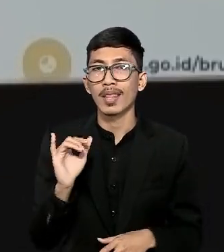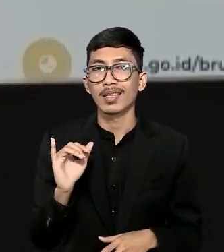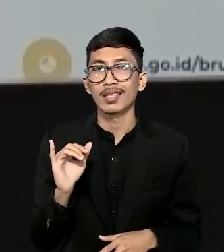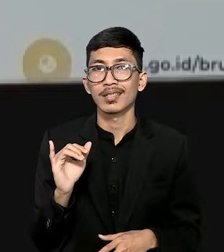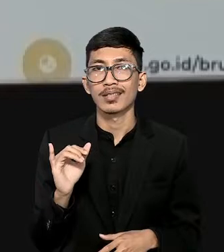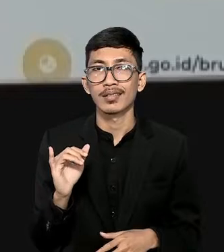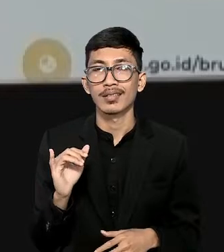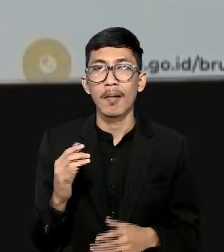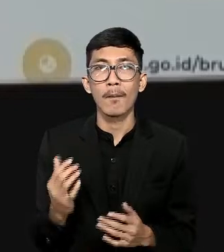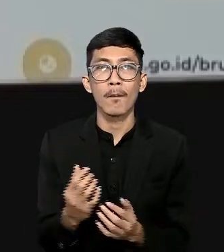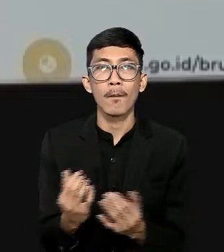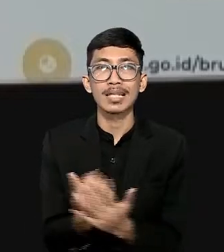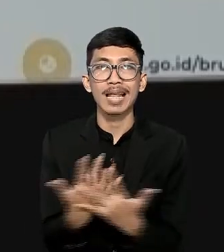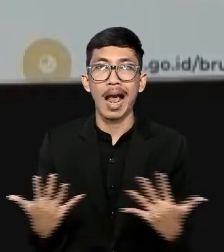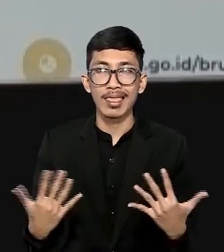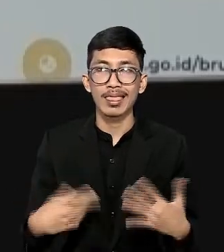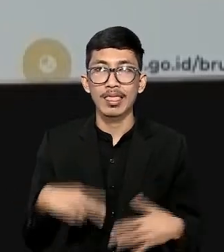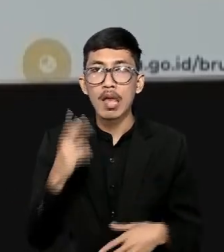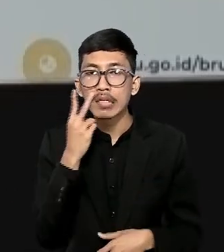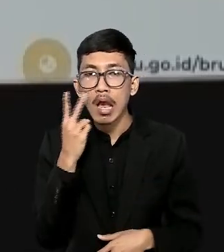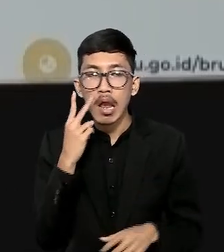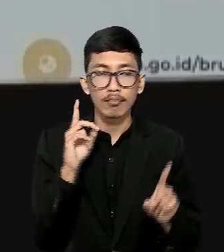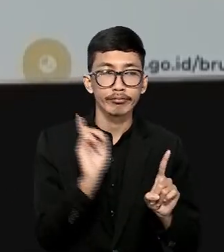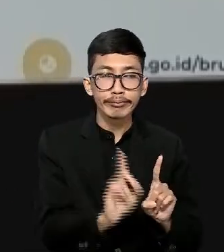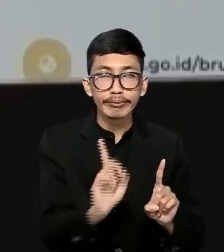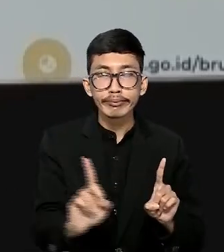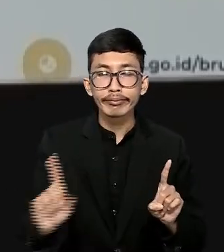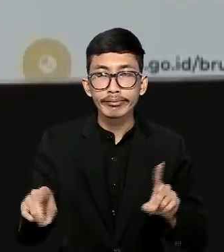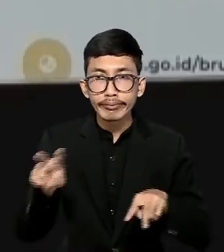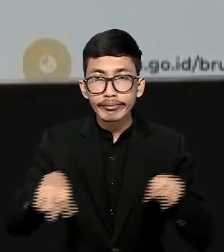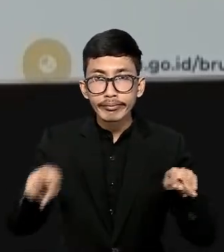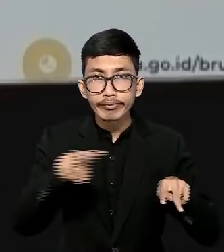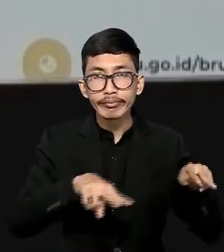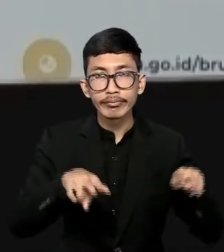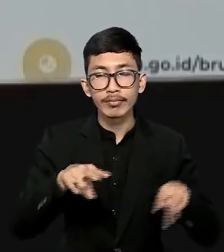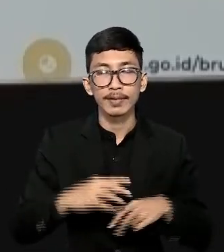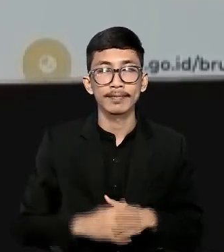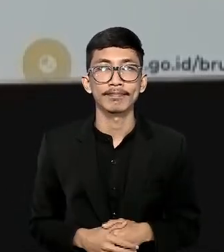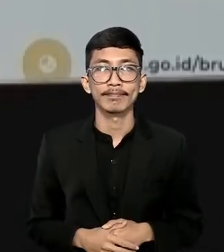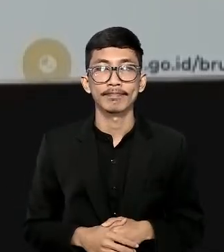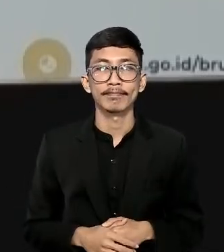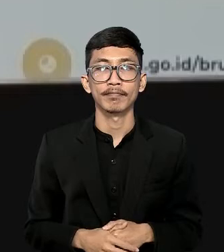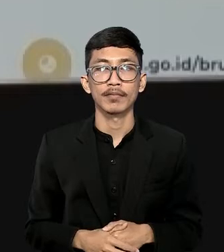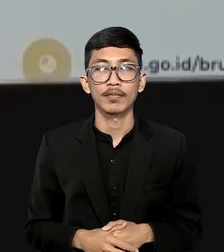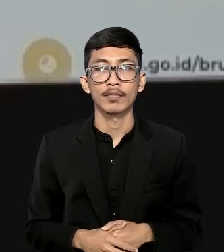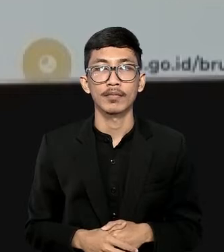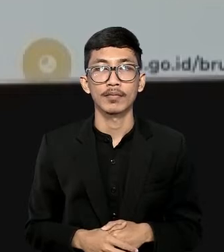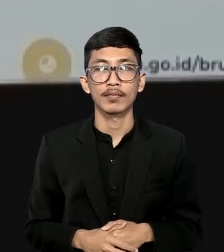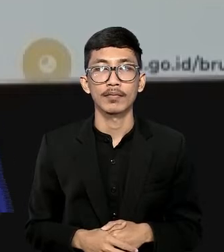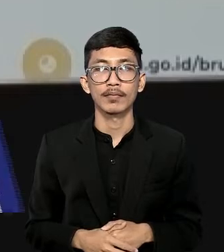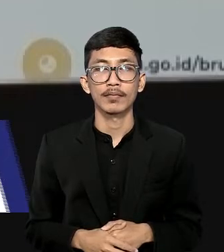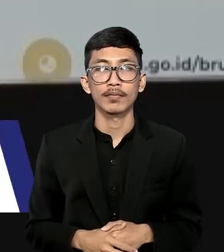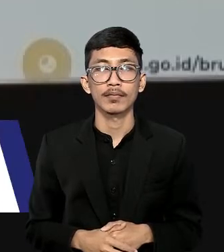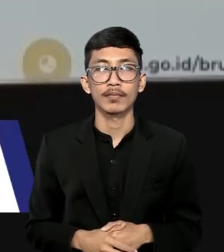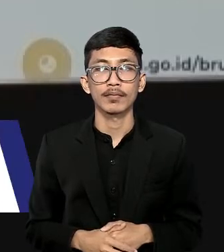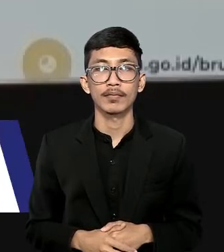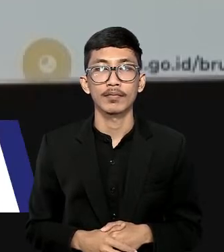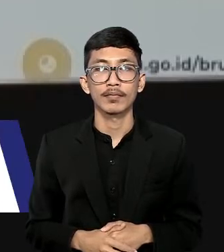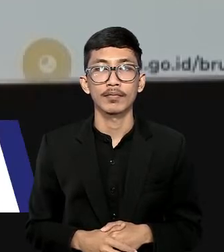yang dituakan di sana dan mereka ini yang menjadi kalau seandainya wilayahnya agak jauh mereka yang bisa menjadi